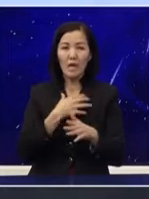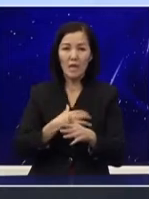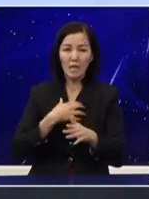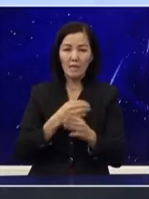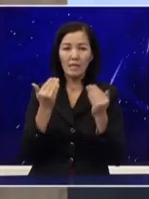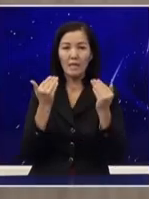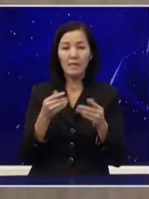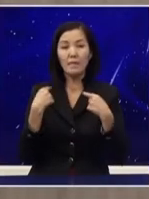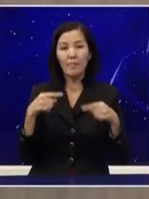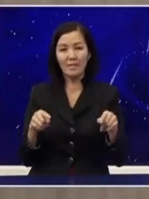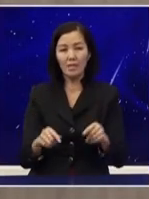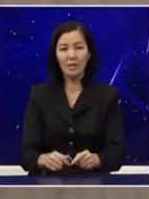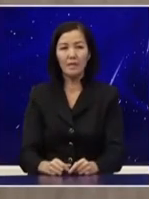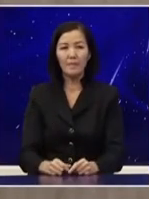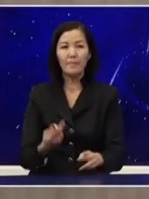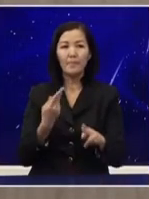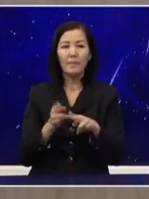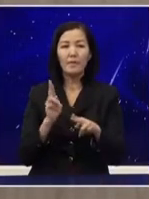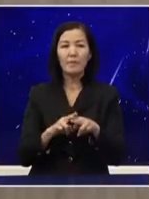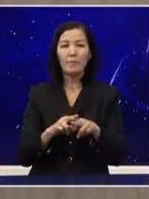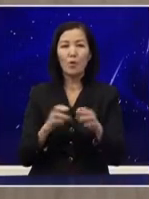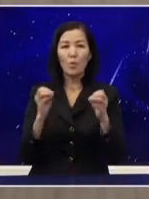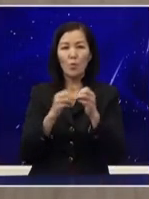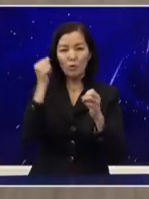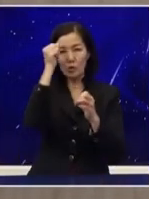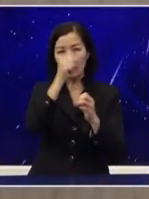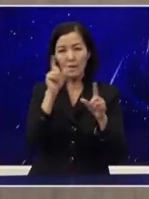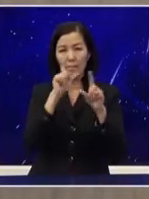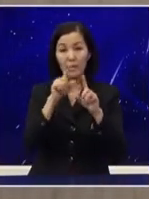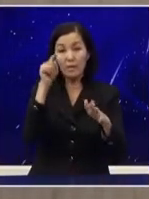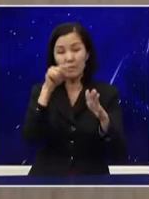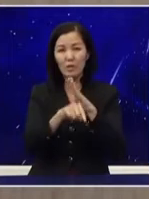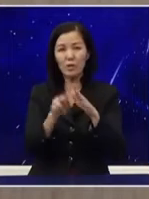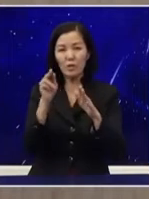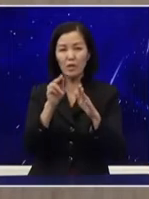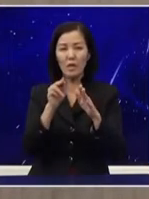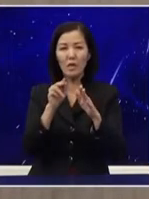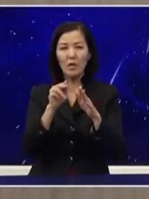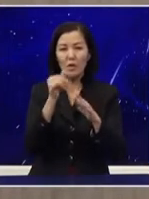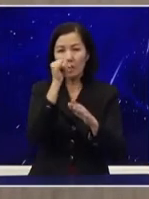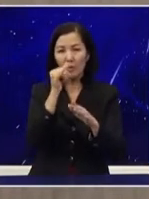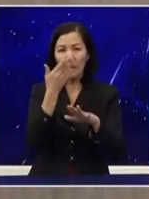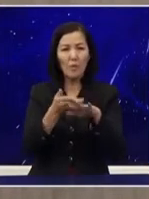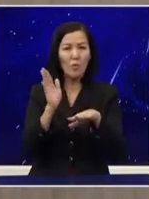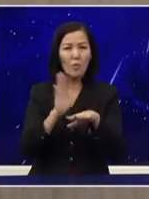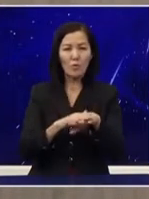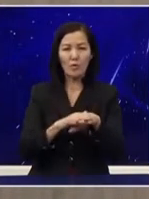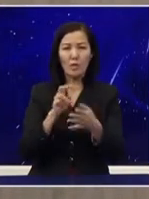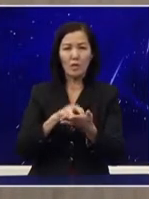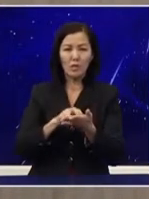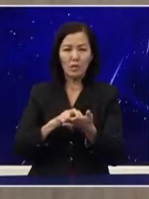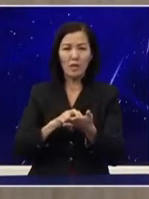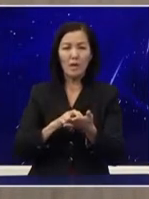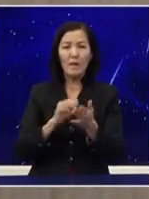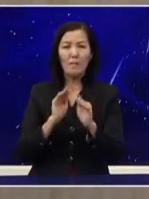қазір басқаша. Тіпті соңғы 10 жылда ана мектептің іште кіру мүмкін емес болған. Қатты қорқынышты болдық. Балаларымыз сабаққа